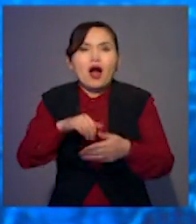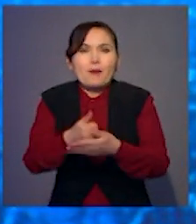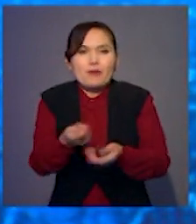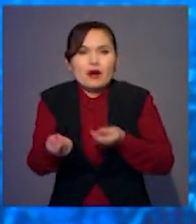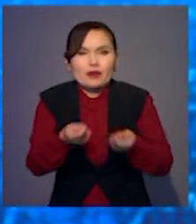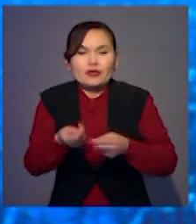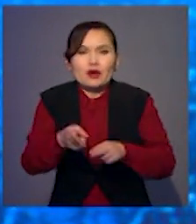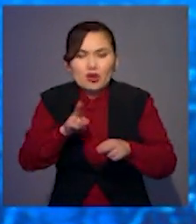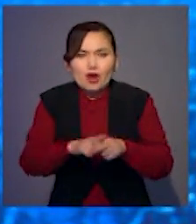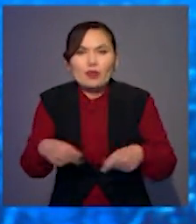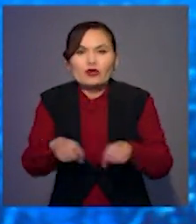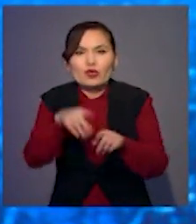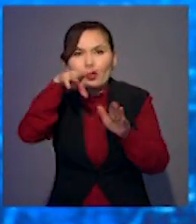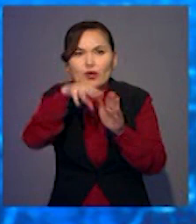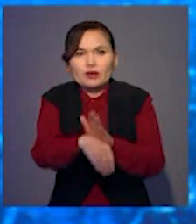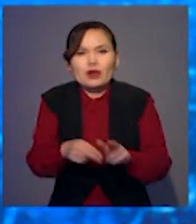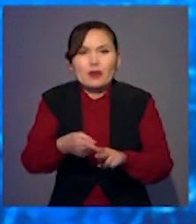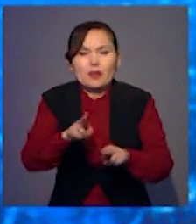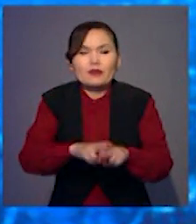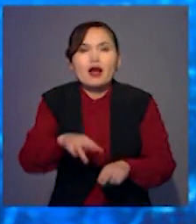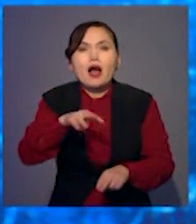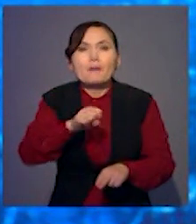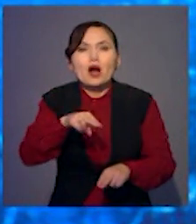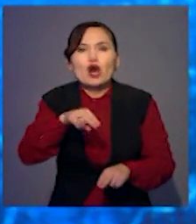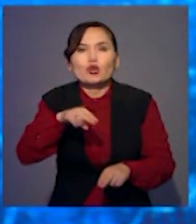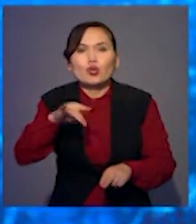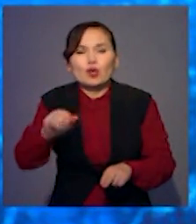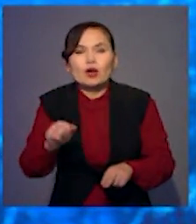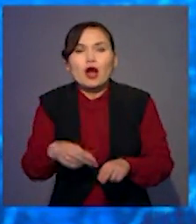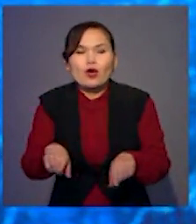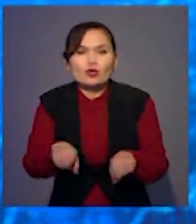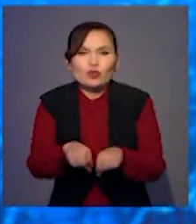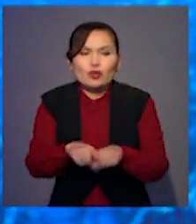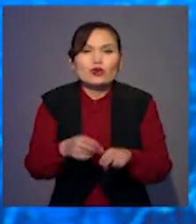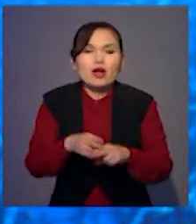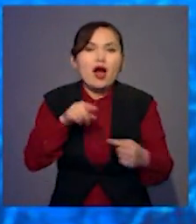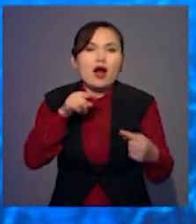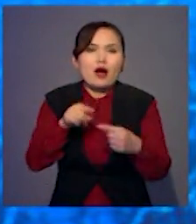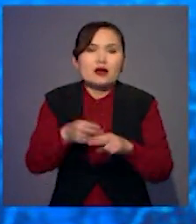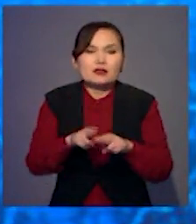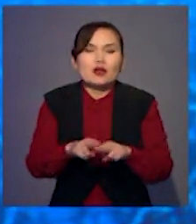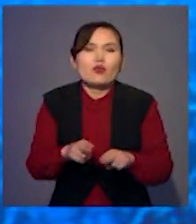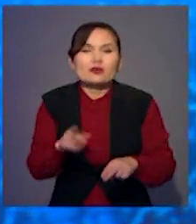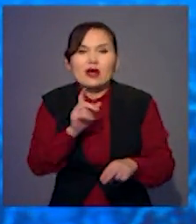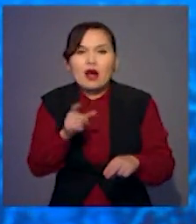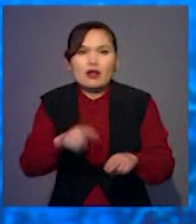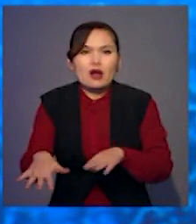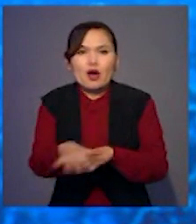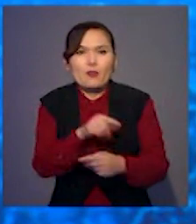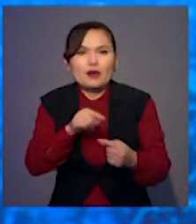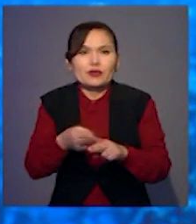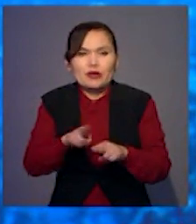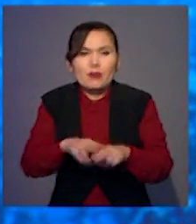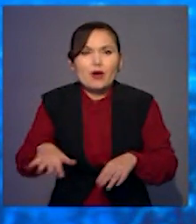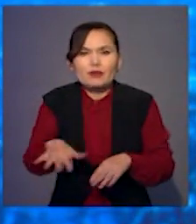басшысы Хуан Гуайдо да қосылды. Сонымен қатар Мадуроның жақтастары да көшеге шығып саяси режимге қолдау көрсетті. Каракастағы алаңға